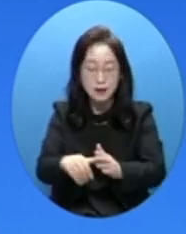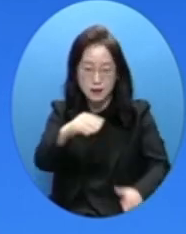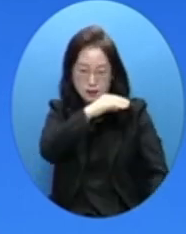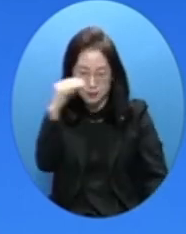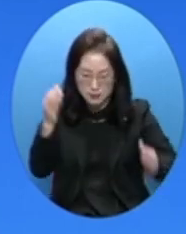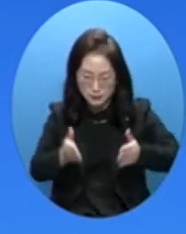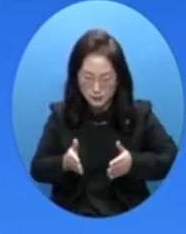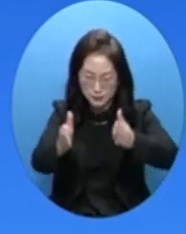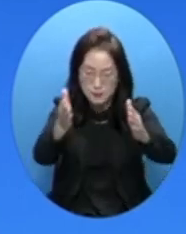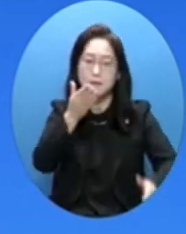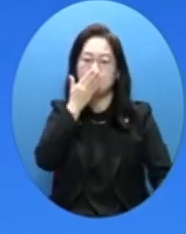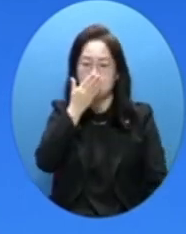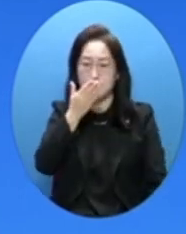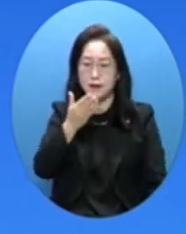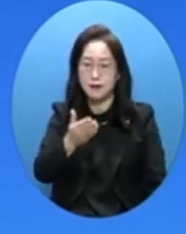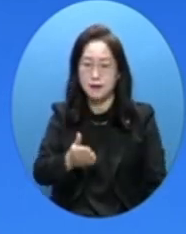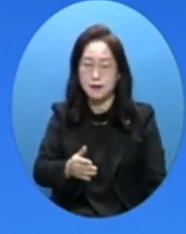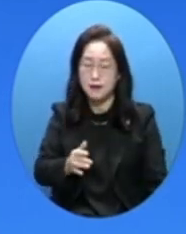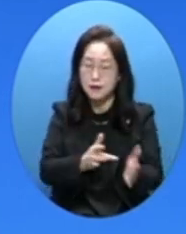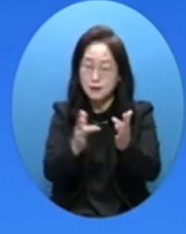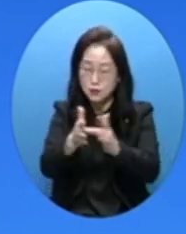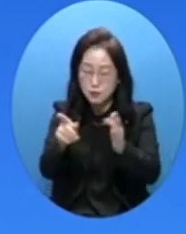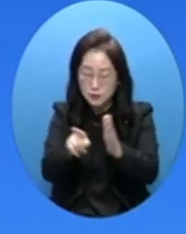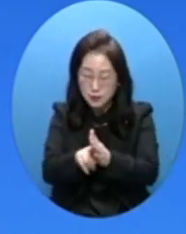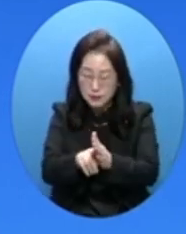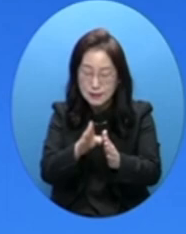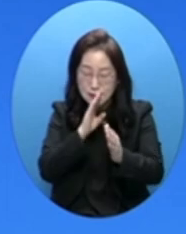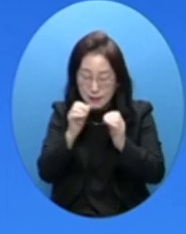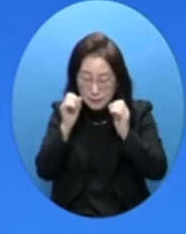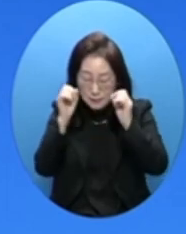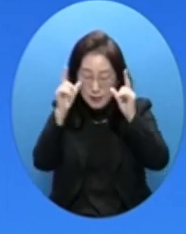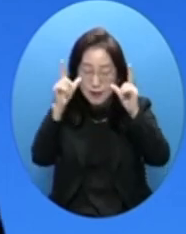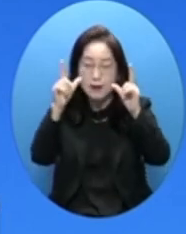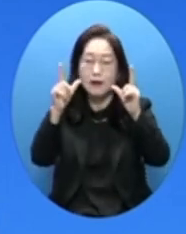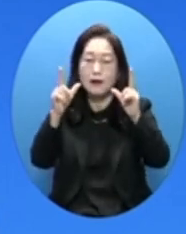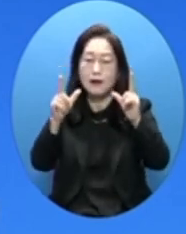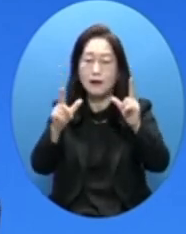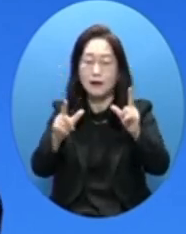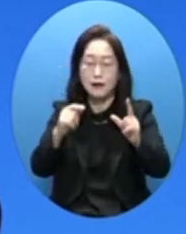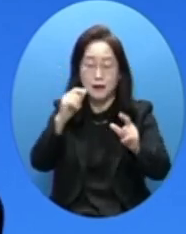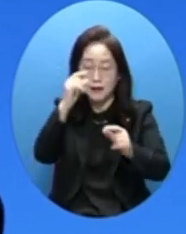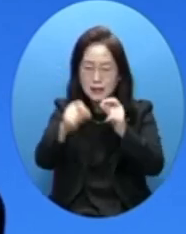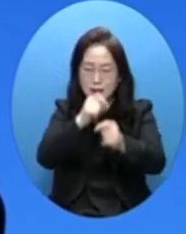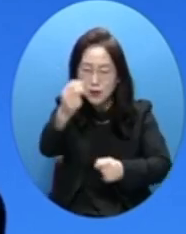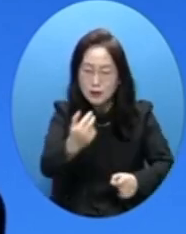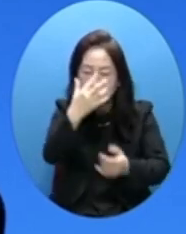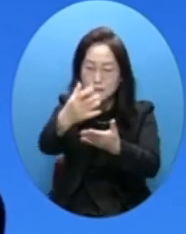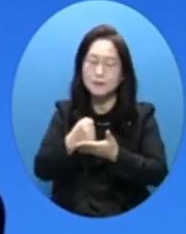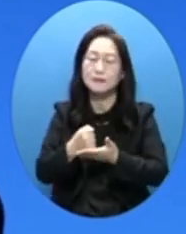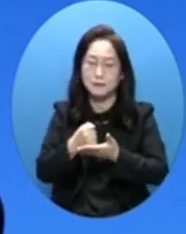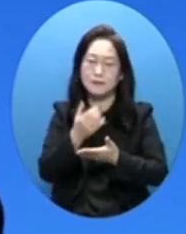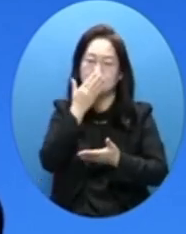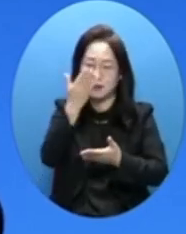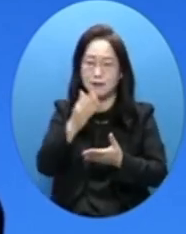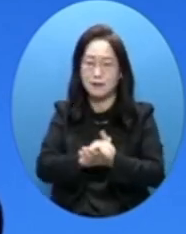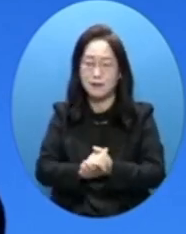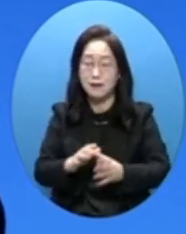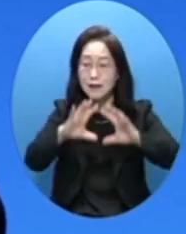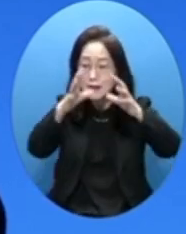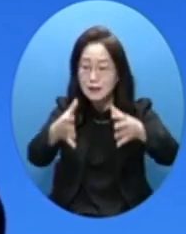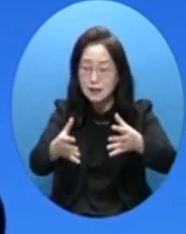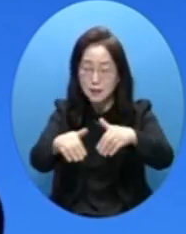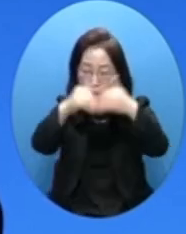되고 예수를 믿을 때 우리가 참된 진리를 깨닫게 되고 예수를 믿을 때 영생을 얻게 되는 것입니다. 이상의 모든